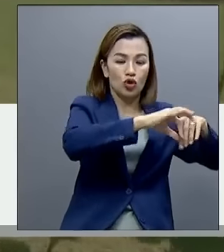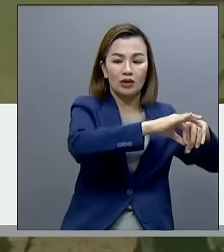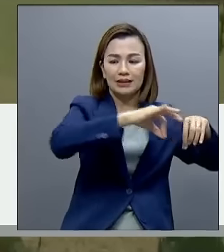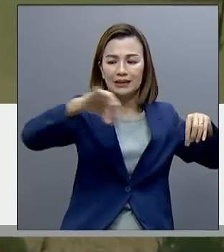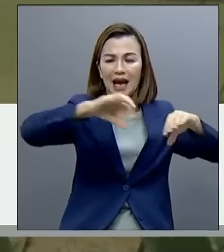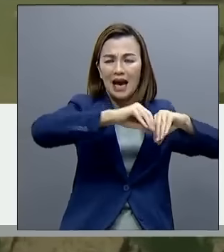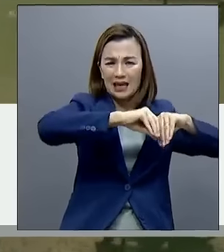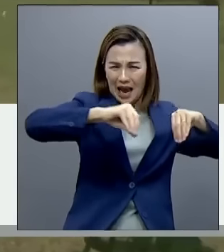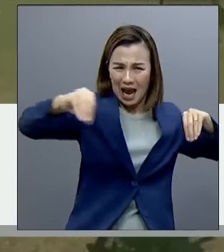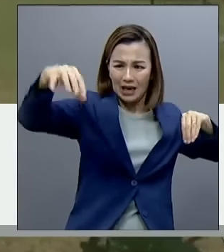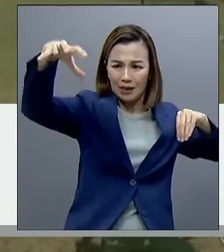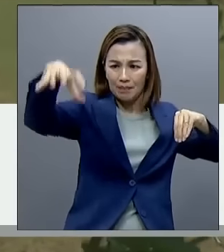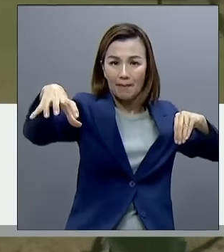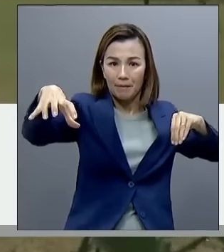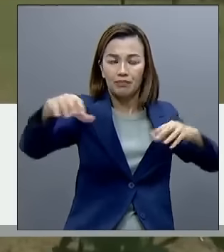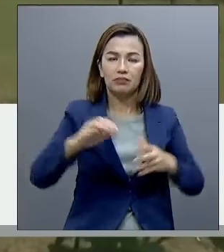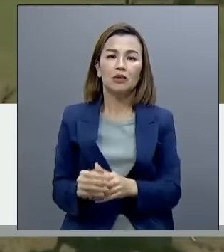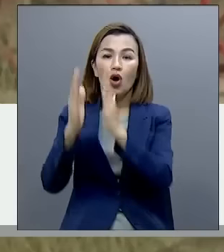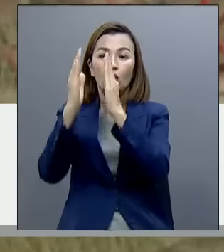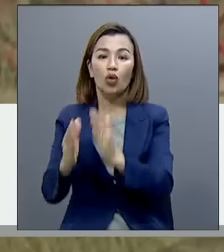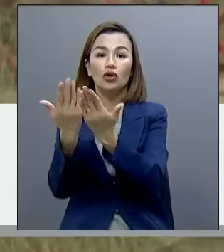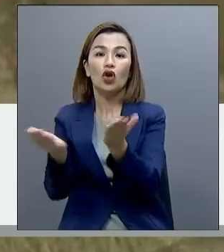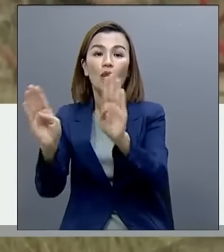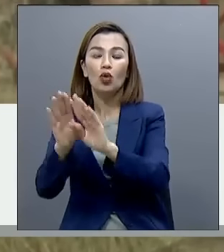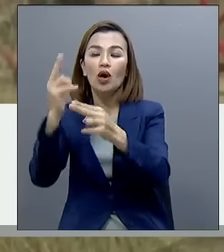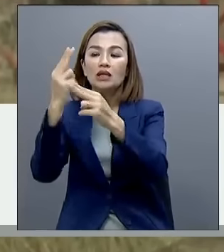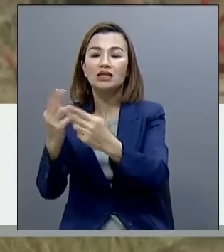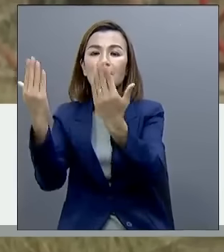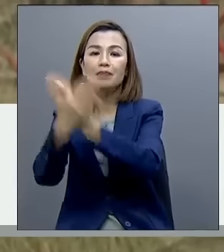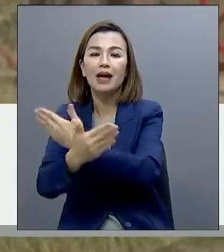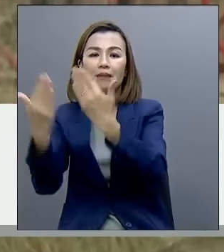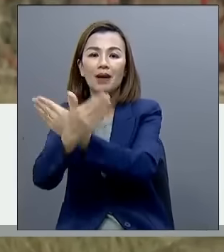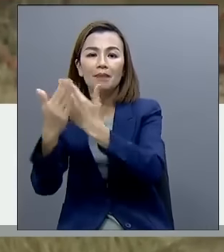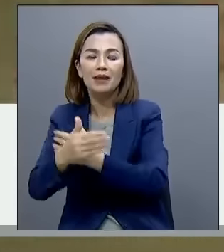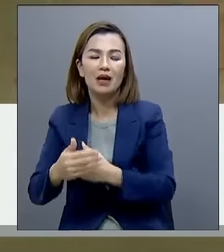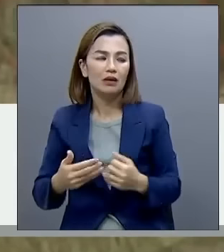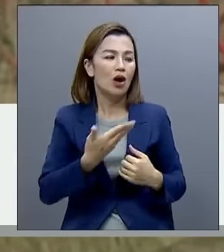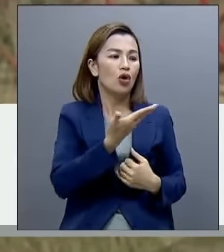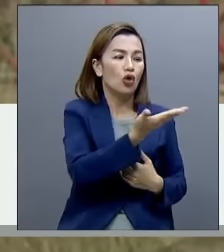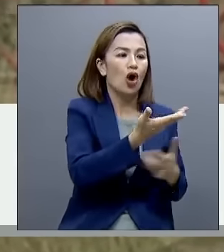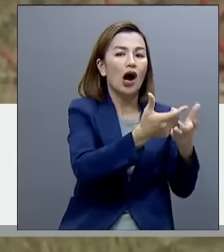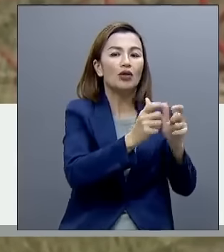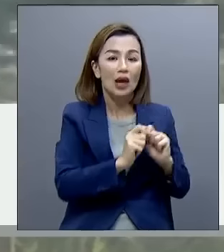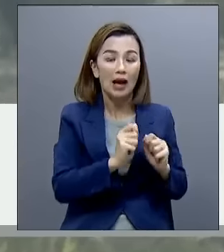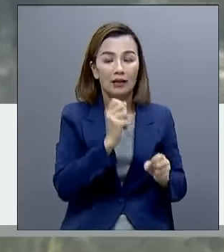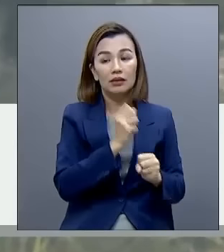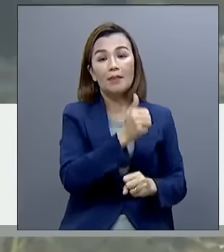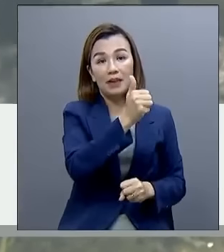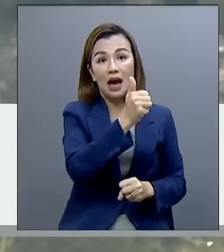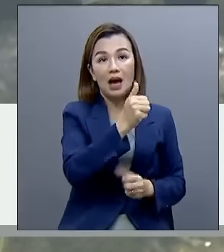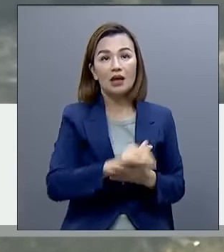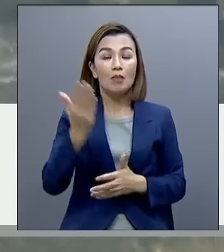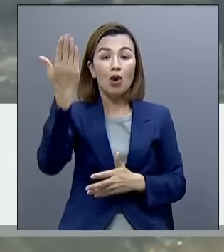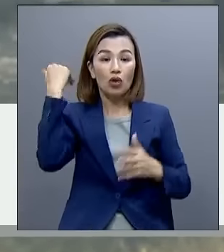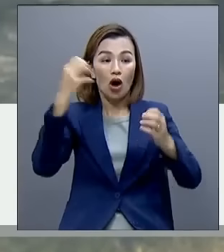บอกมีการวนชื่อคนในครอบครัวนี่แหละมาขออนุญาตในแต่ละปีก็เลยยังประกอบกิจการได้ถึงแม้ว่าจะเคยเกิดเหตุ